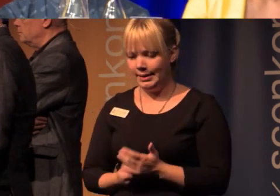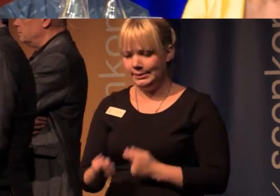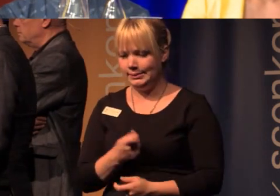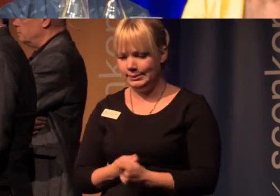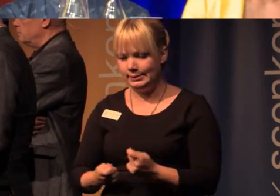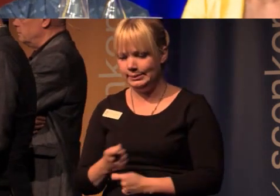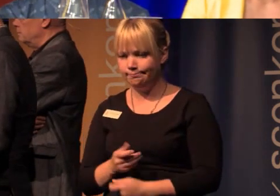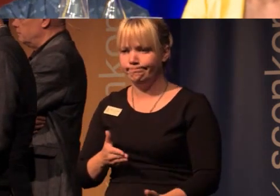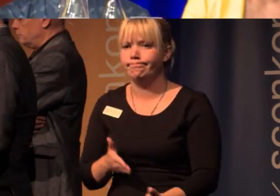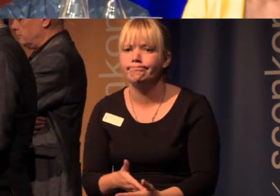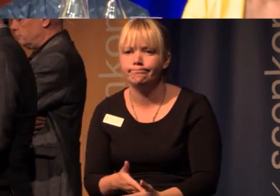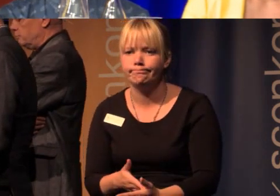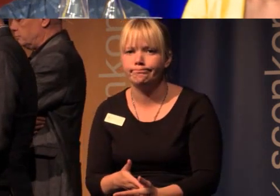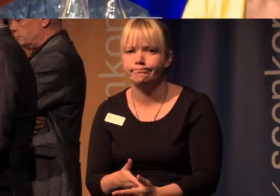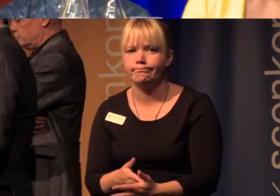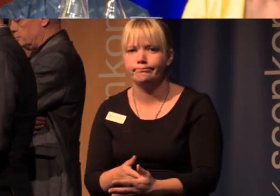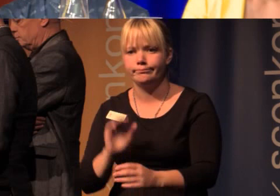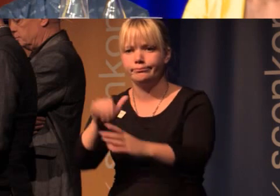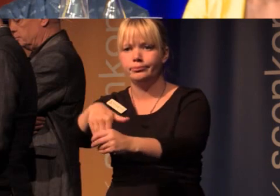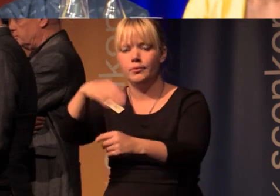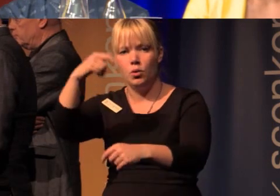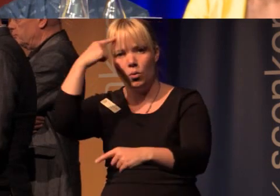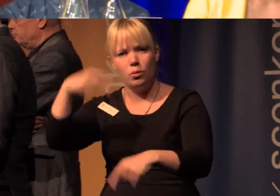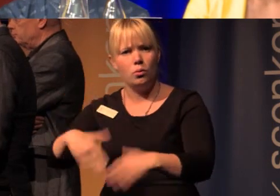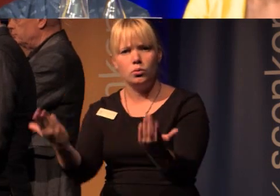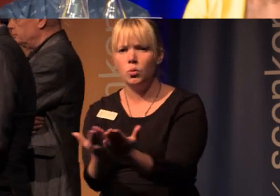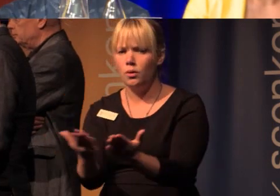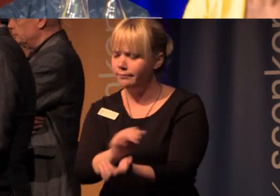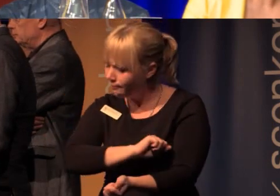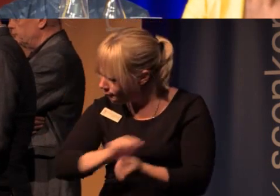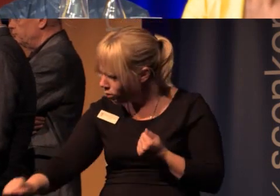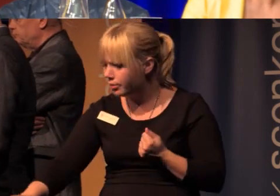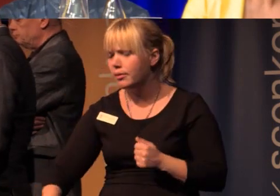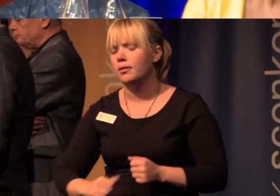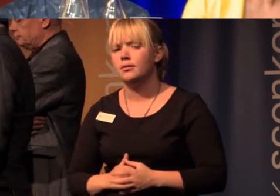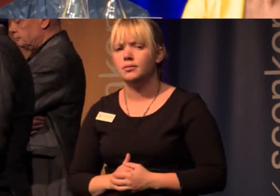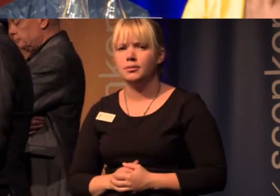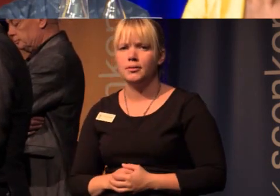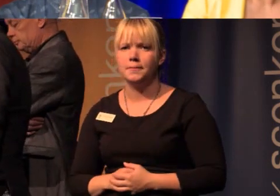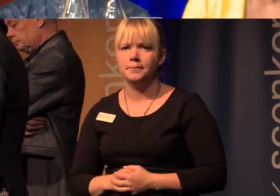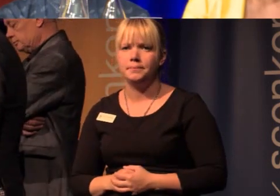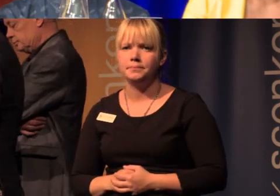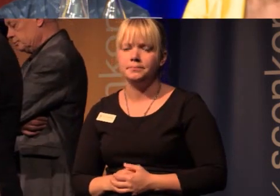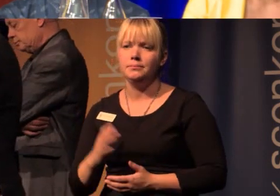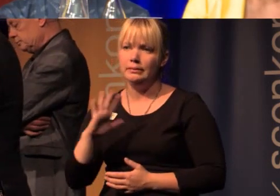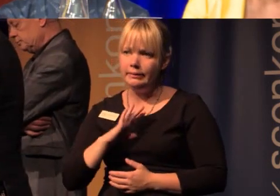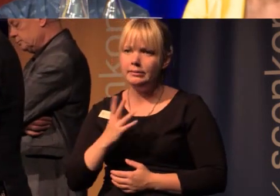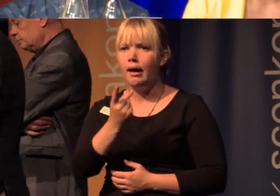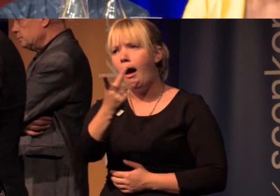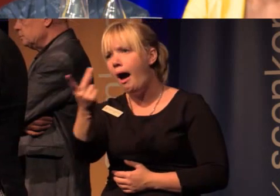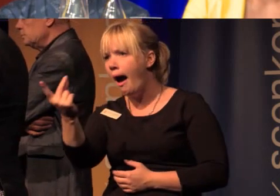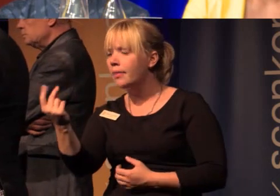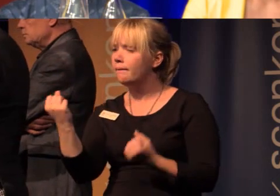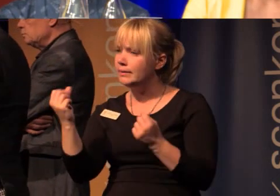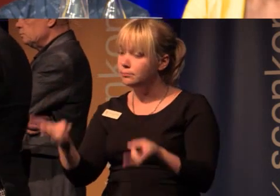att finnas på kulturskolan. Däremot så finns det också andra saker som är viktiga. Jag har